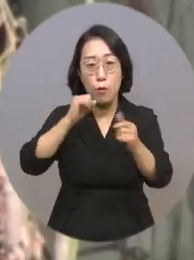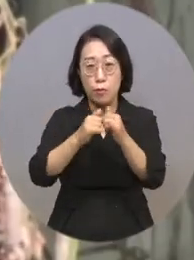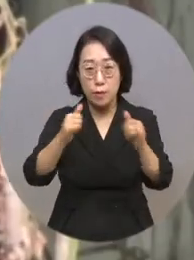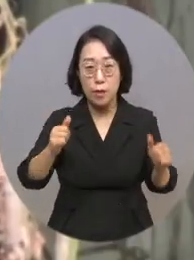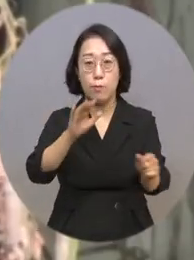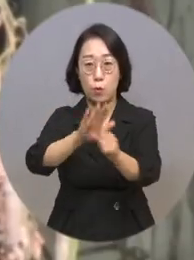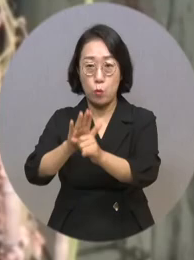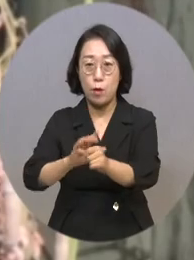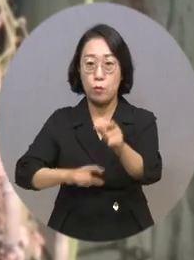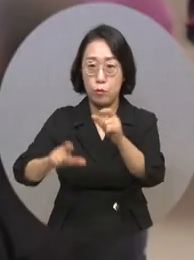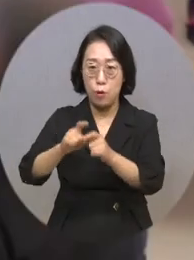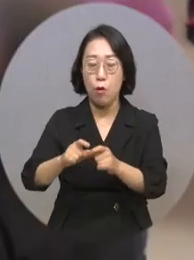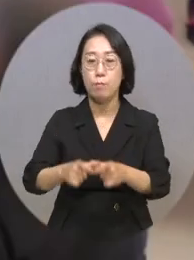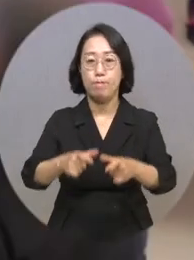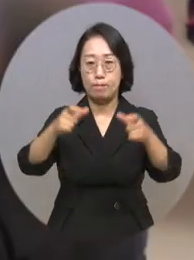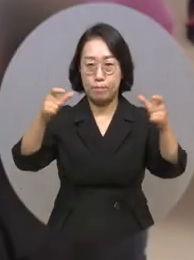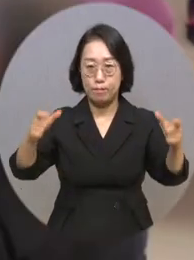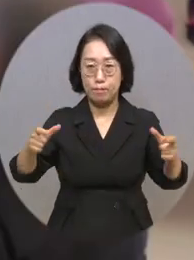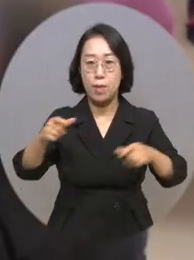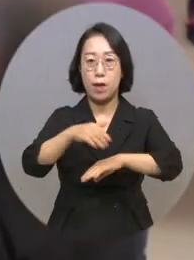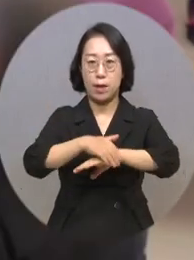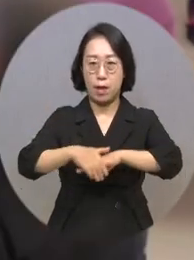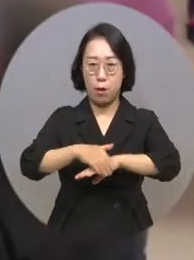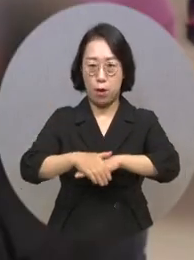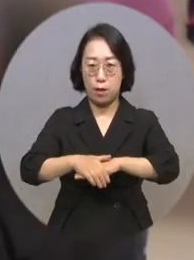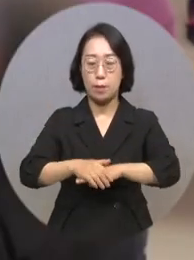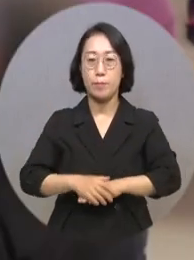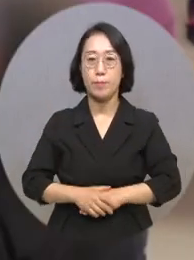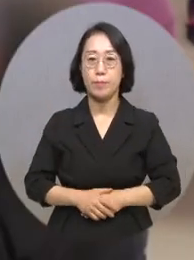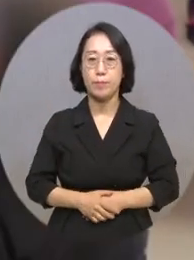나설 것이라고 느꼈습니다 복지 tv 뉴스 정도입니다